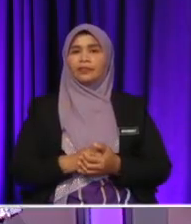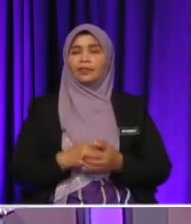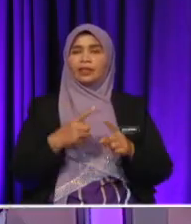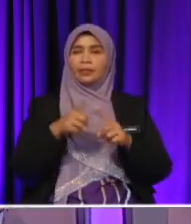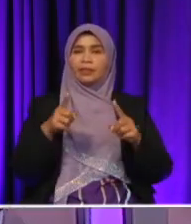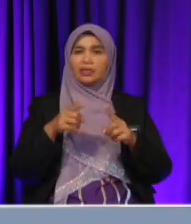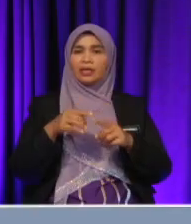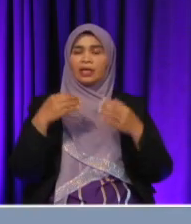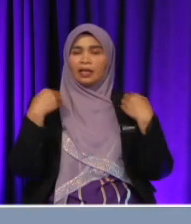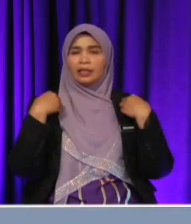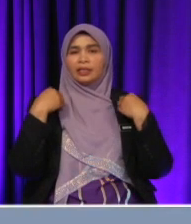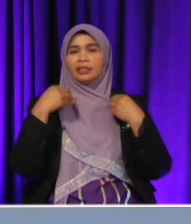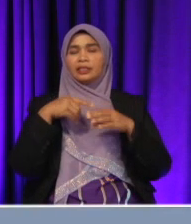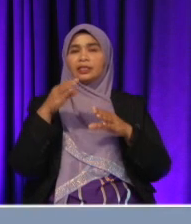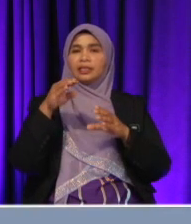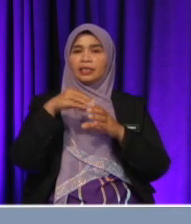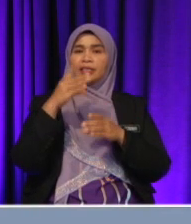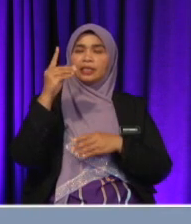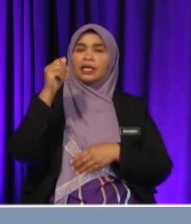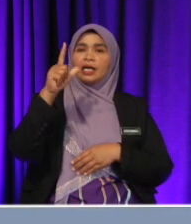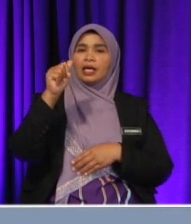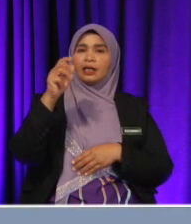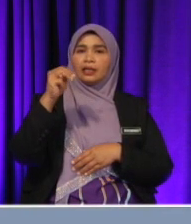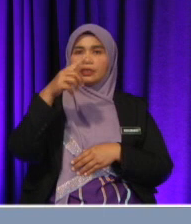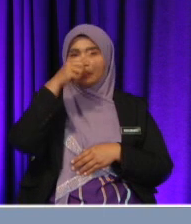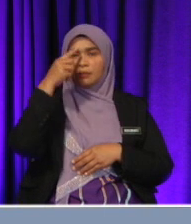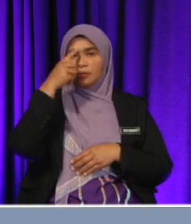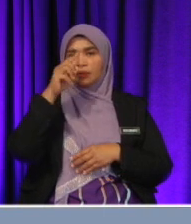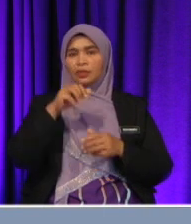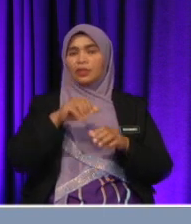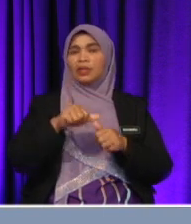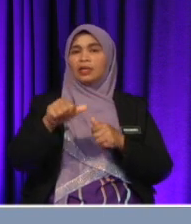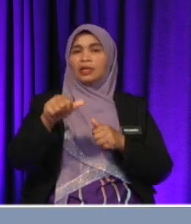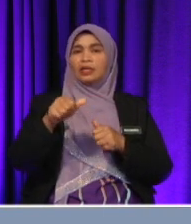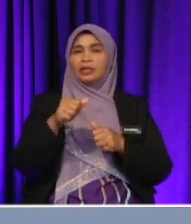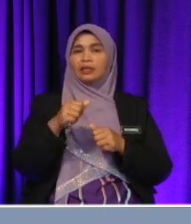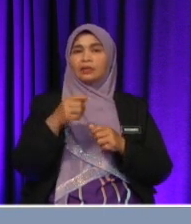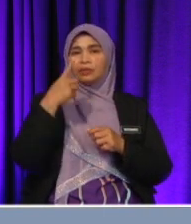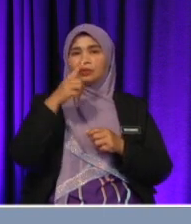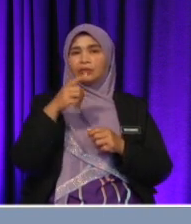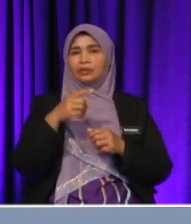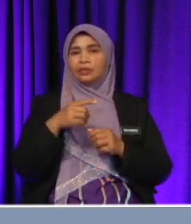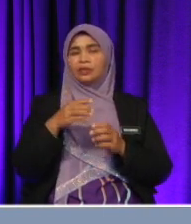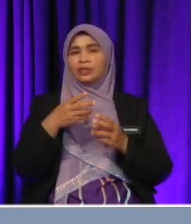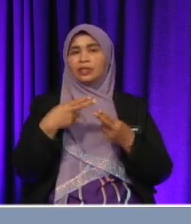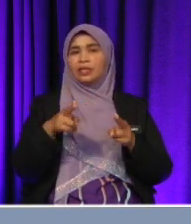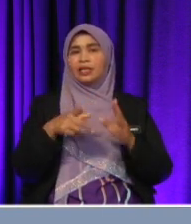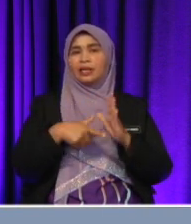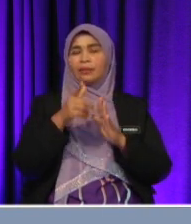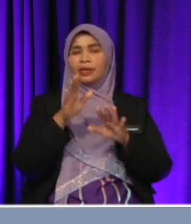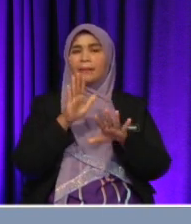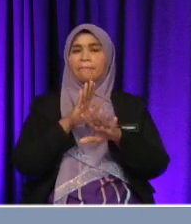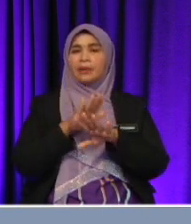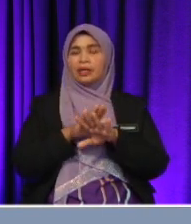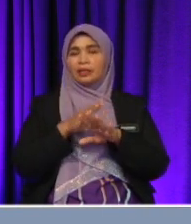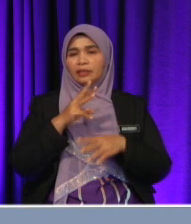dia berada di dalam kenapa Sebab untuk mengelakkan Dia kehilangan lebih banyak air jadi bilik itu